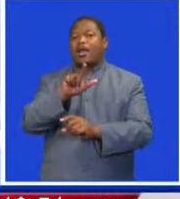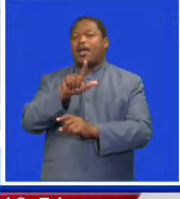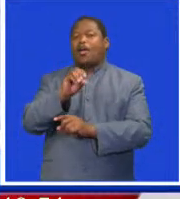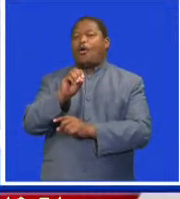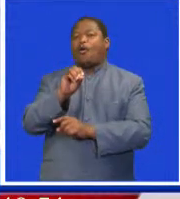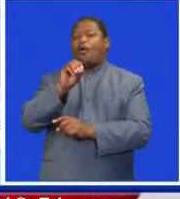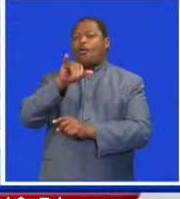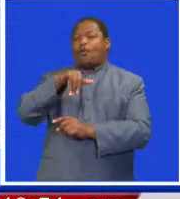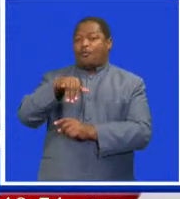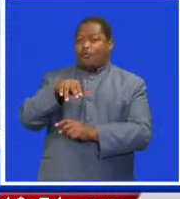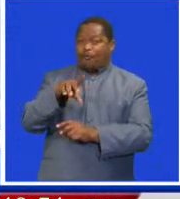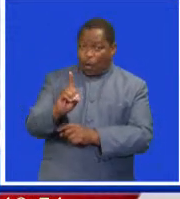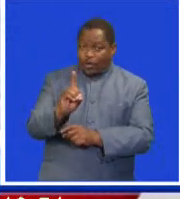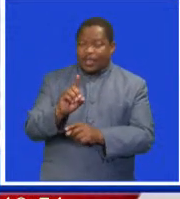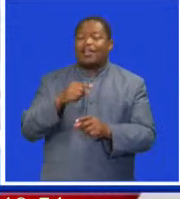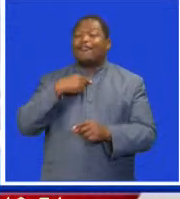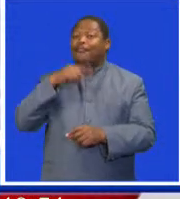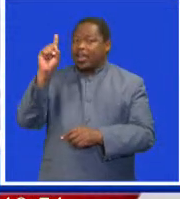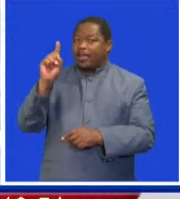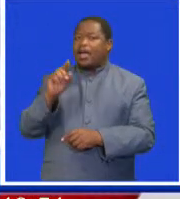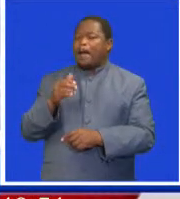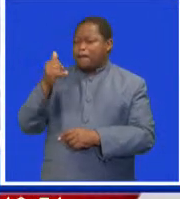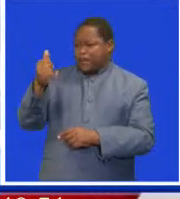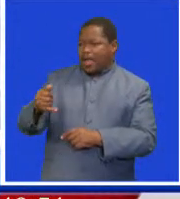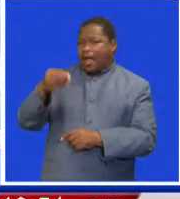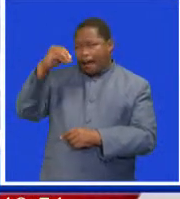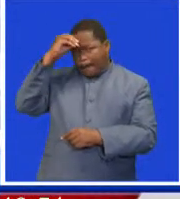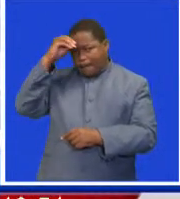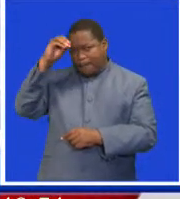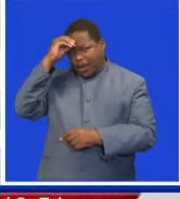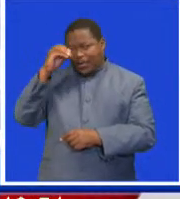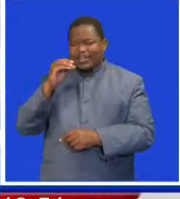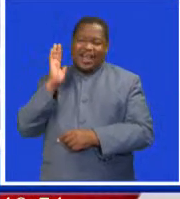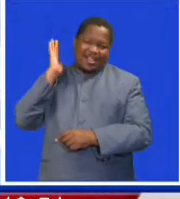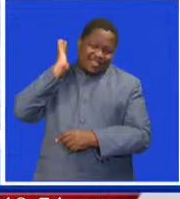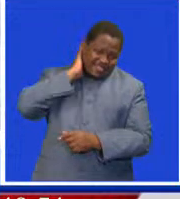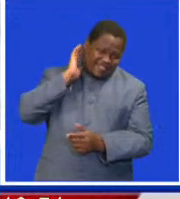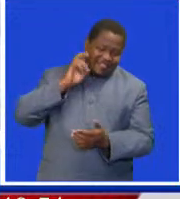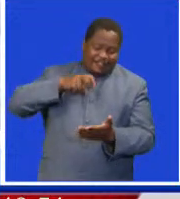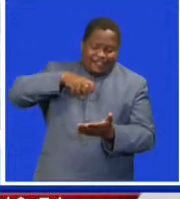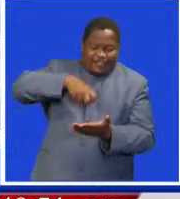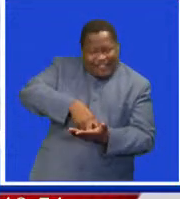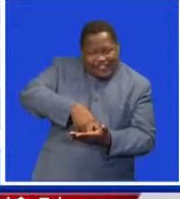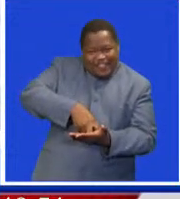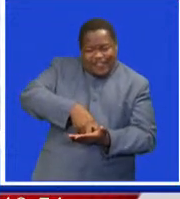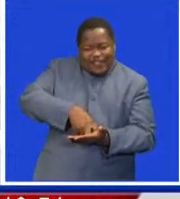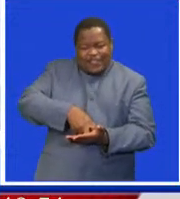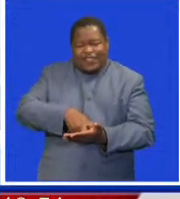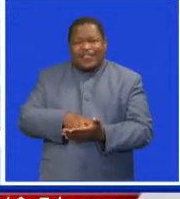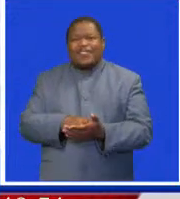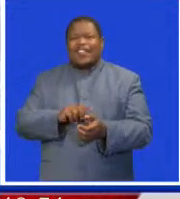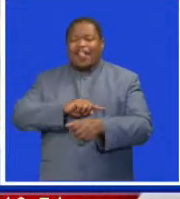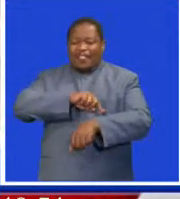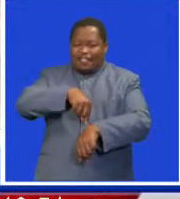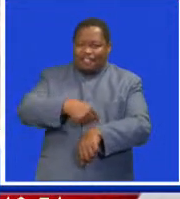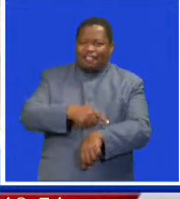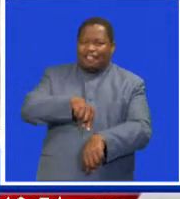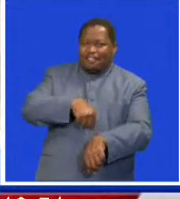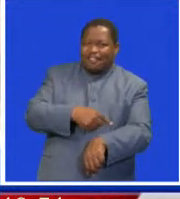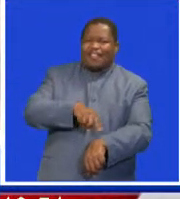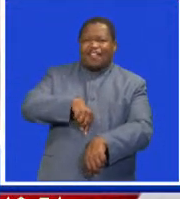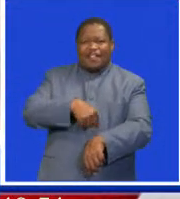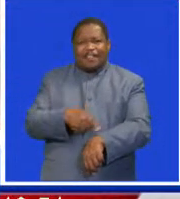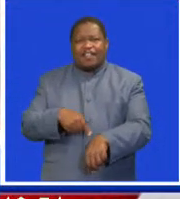yakhe imizuzu lesiphohlongo nemizuzwana lengamashumi lamane nesithupha. Buya kuthi eminyakeni lophelile nje kuphela emaphoyisa